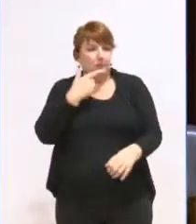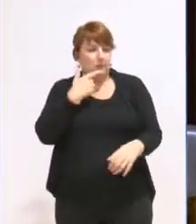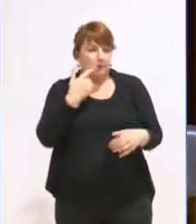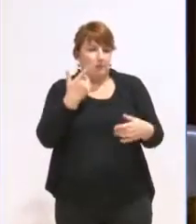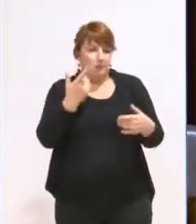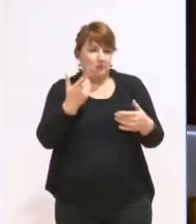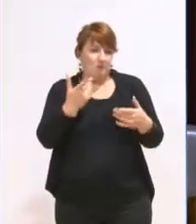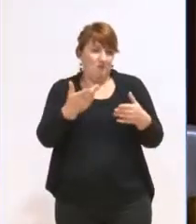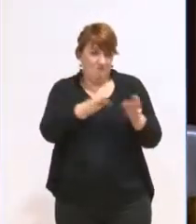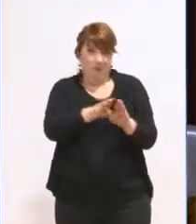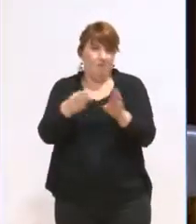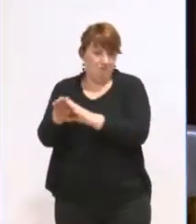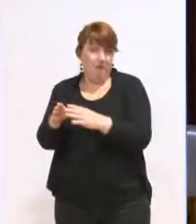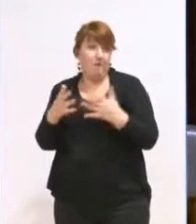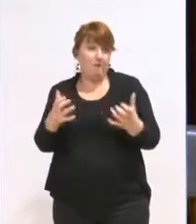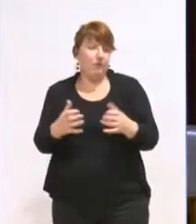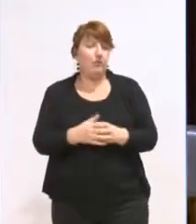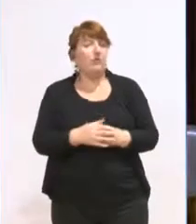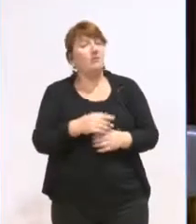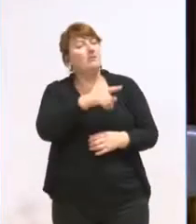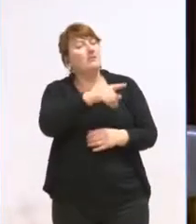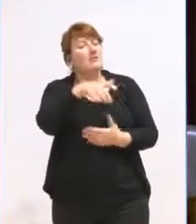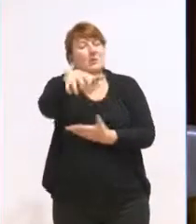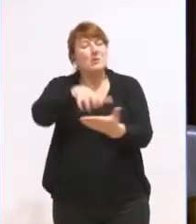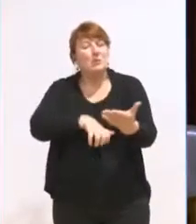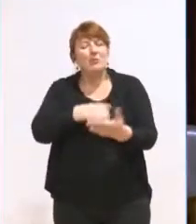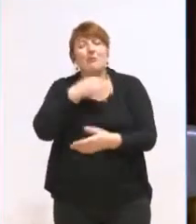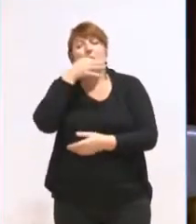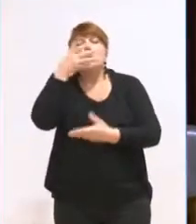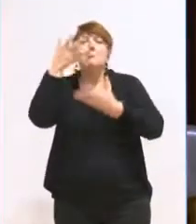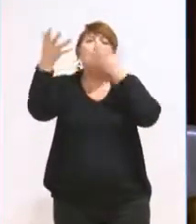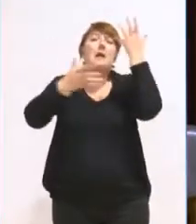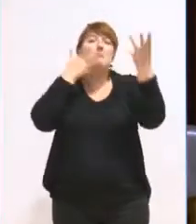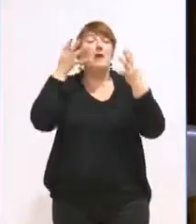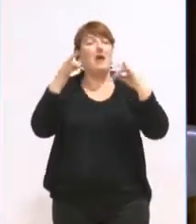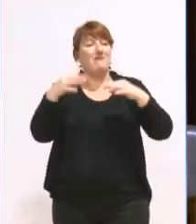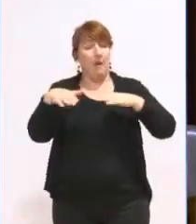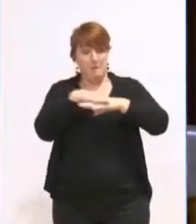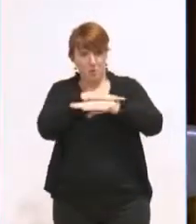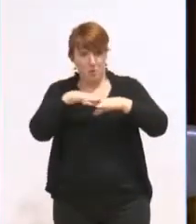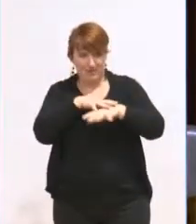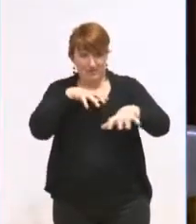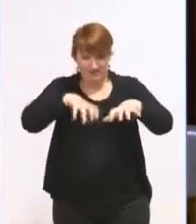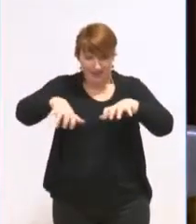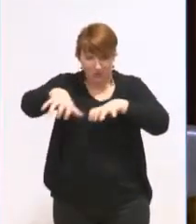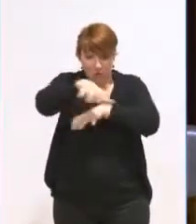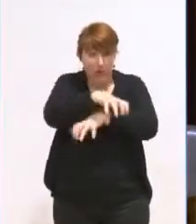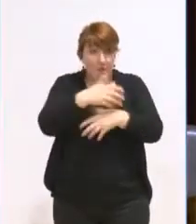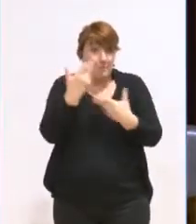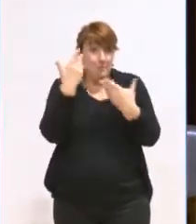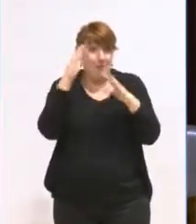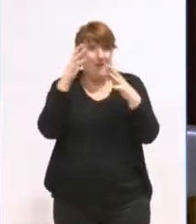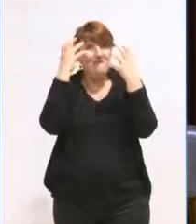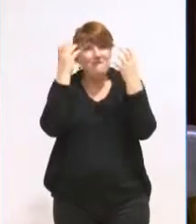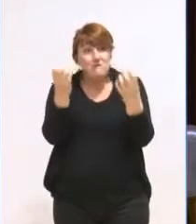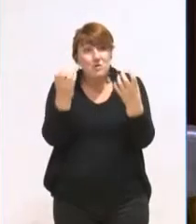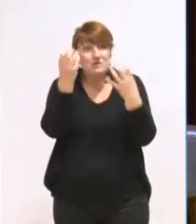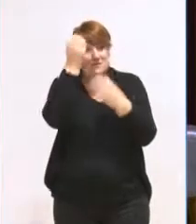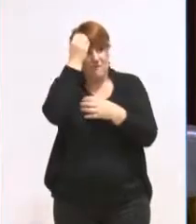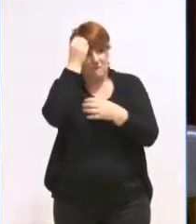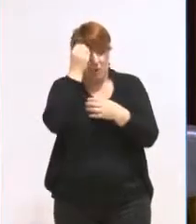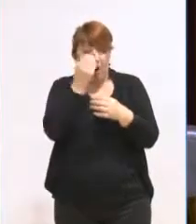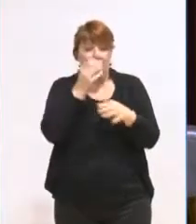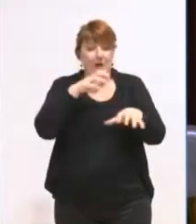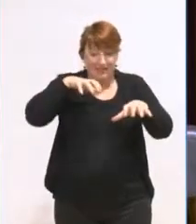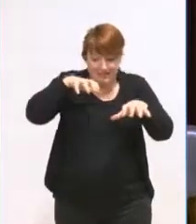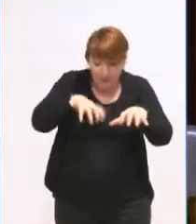territoriale, énormément dans votre document, nous puissions avoir une idée chiffrée des budgets qui seront dédiés territoire